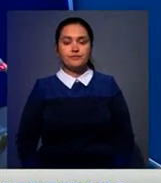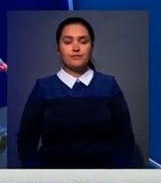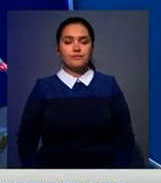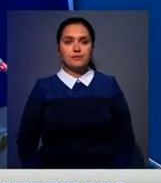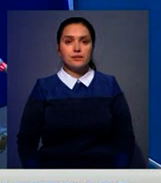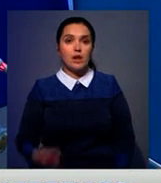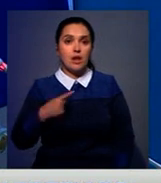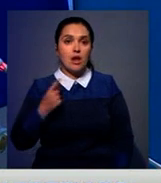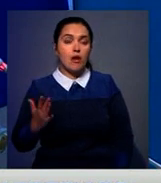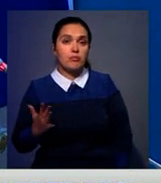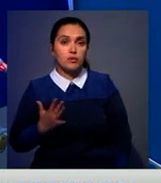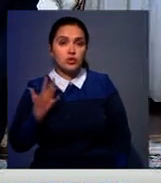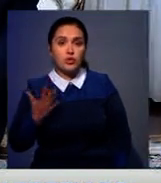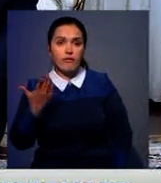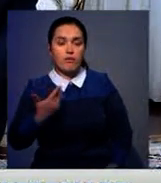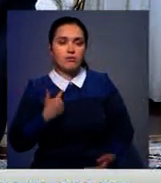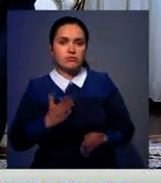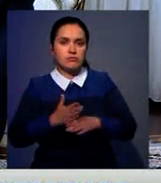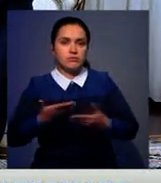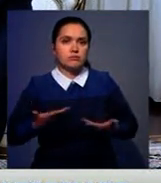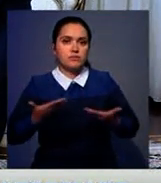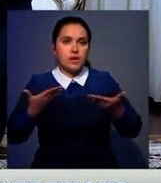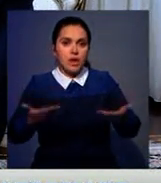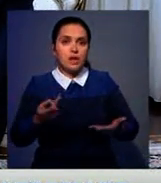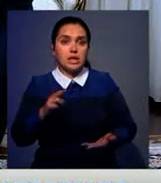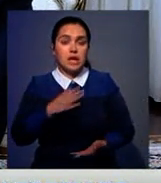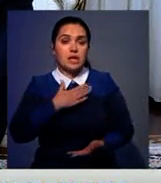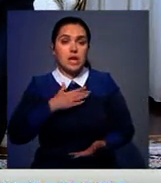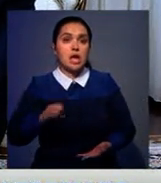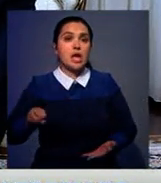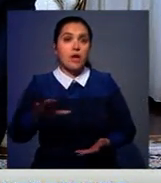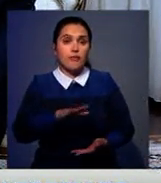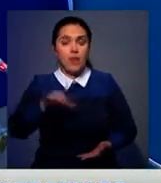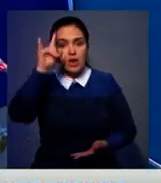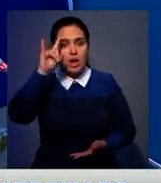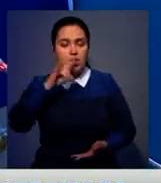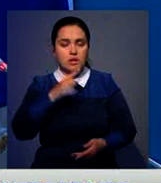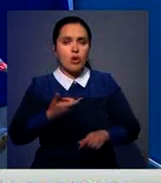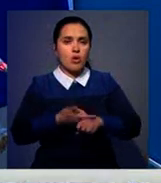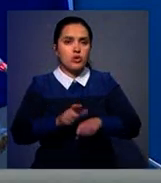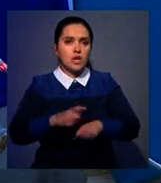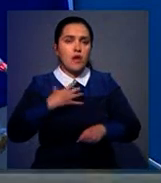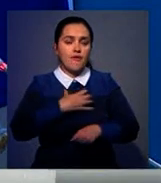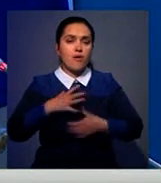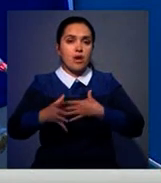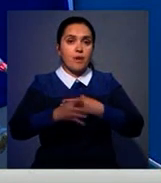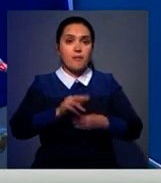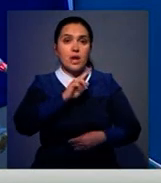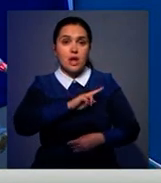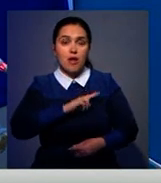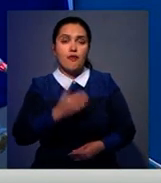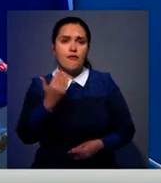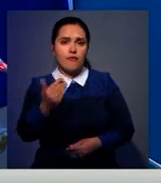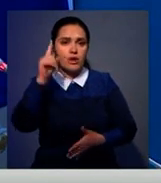Я впечатлен вашим гостеприимством. Для нас, для Европейского Союза, Казахстан – это один из очень важных партнеров в глобальном контексте. Вы один из